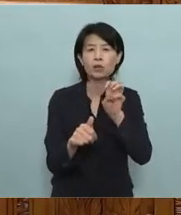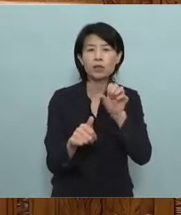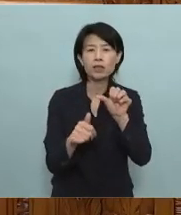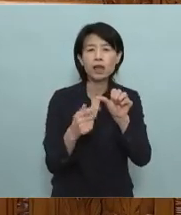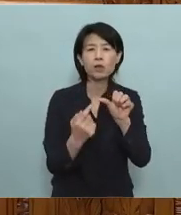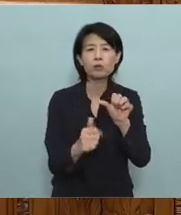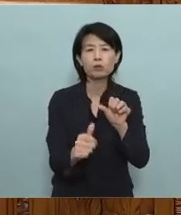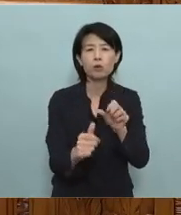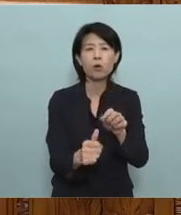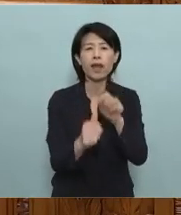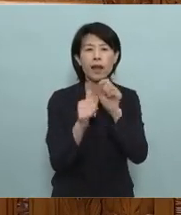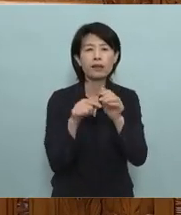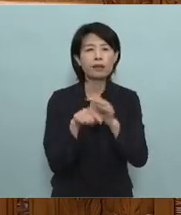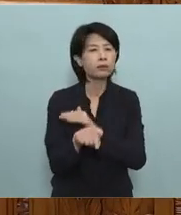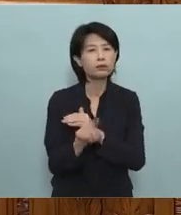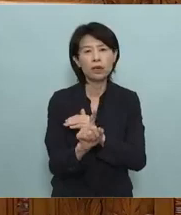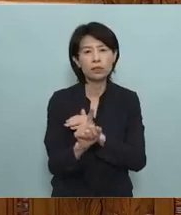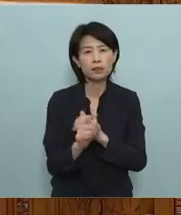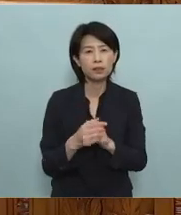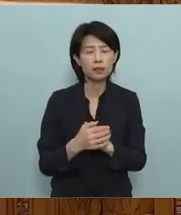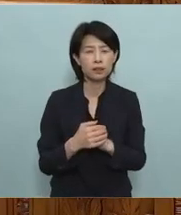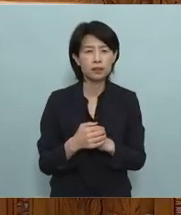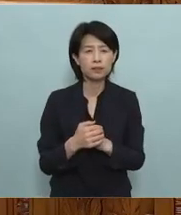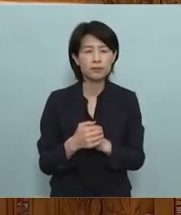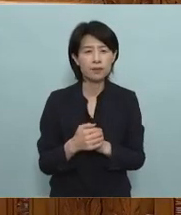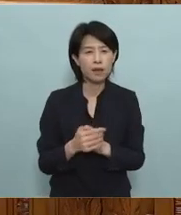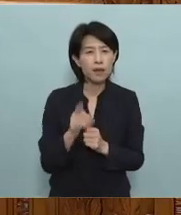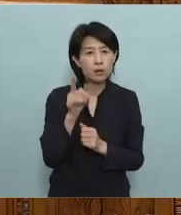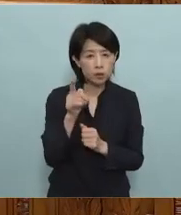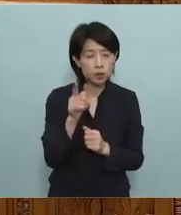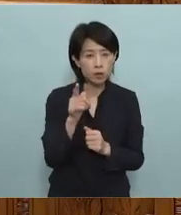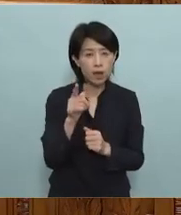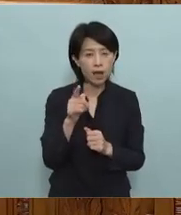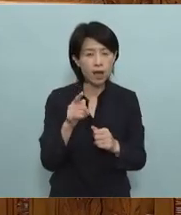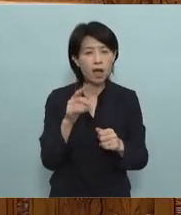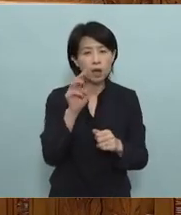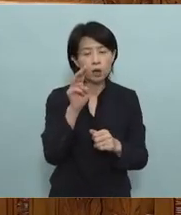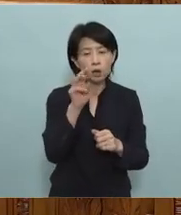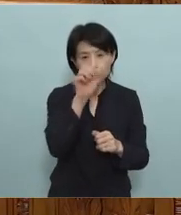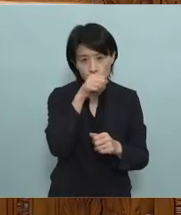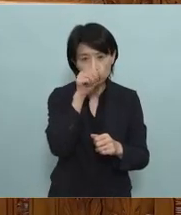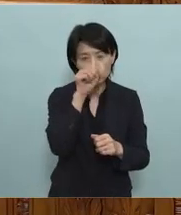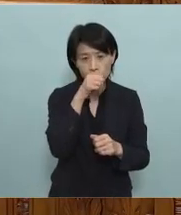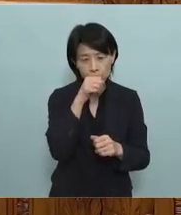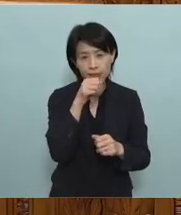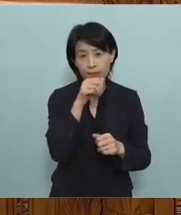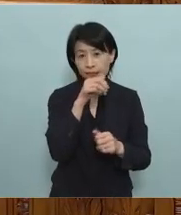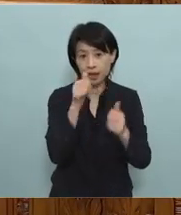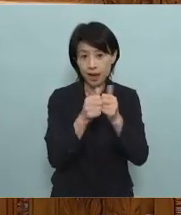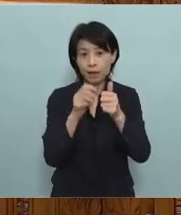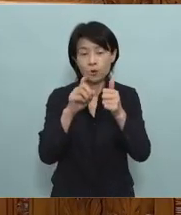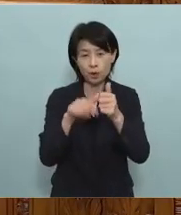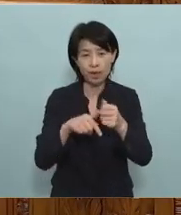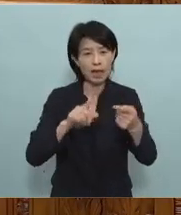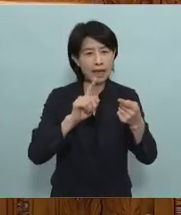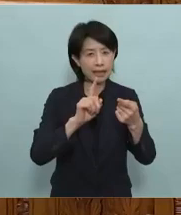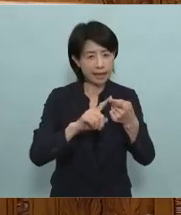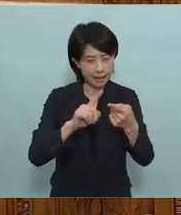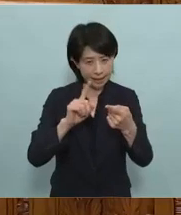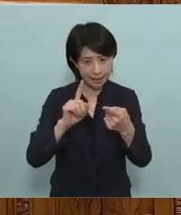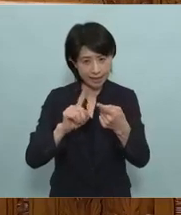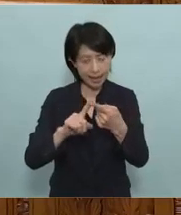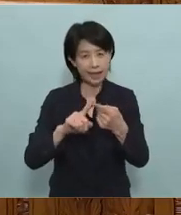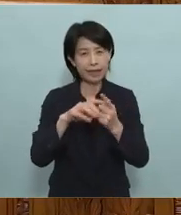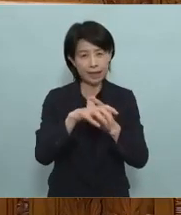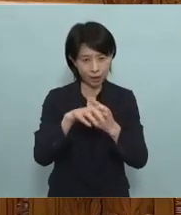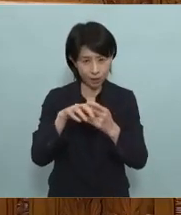起用されたのでしょうか。総理は衆議院本会議で適材適所であると抜擢の理由を述べてお